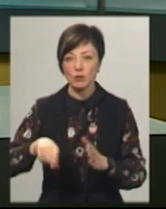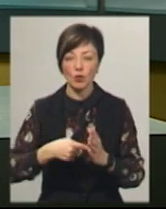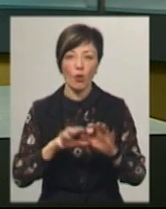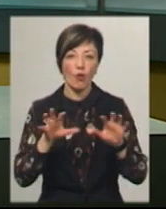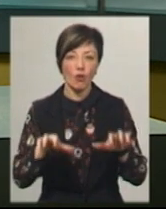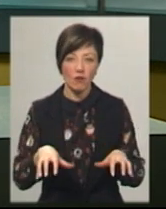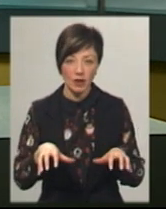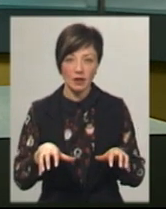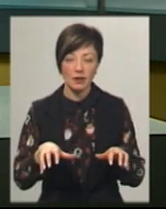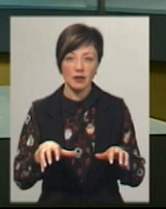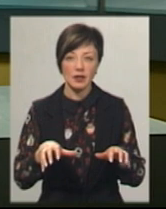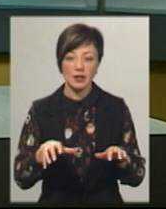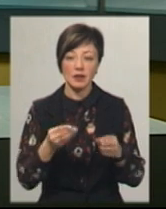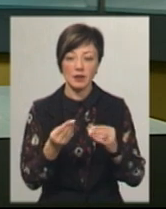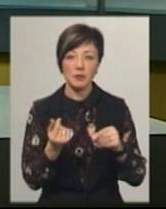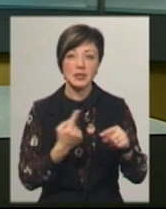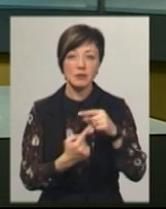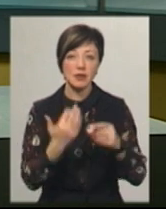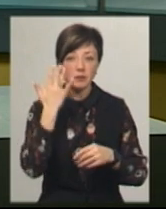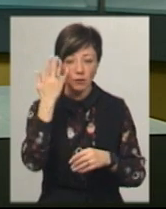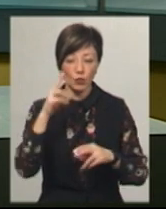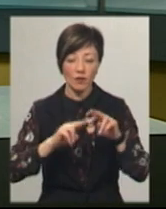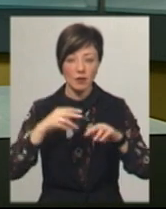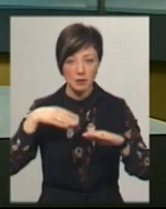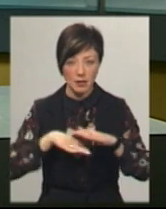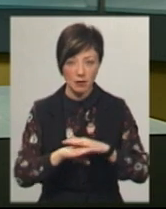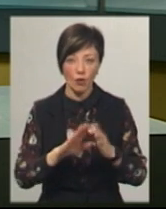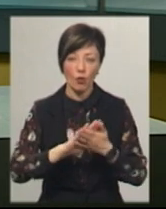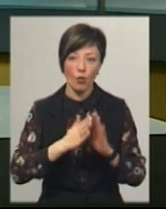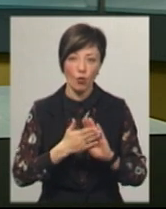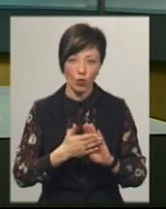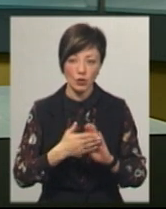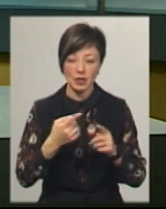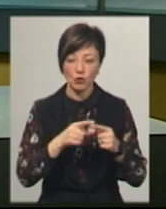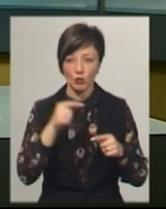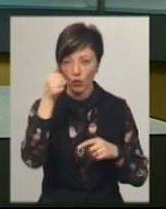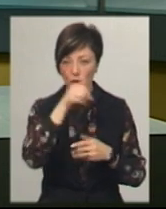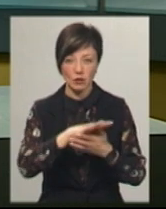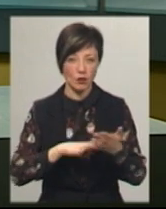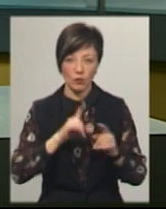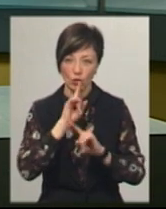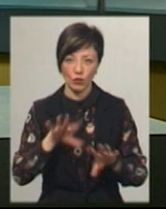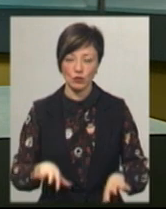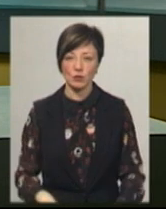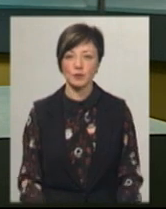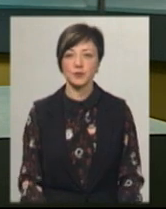Бабія, з підприємцем, який мав намір будувати підземний комплекс, угоду про суборенду на цьому році не продовжуватимуть.